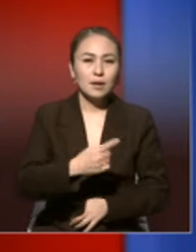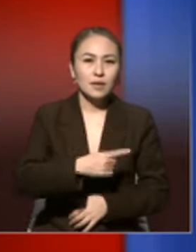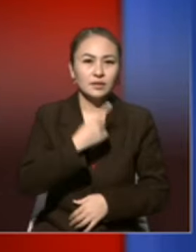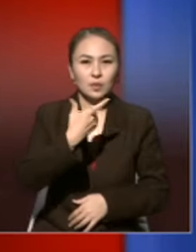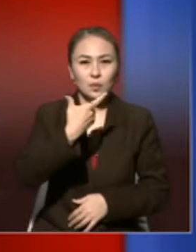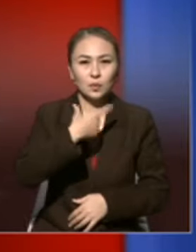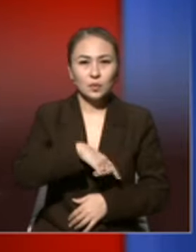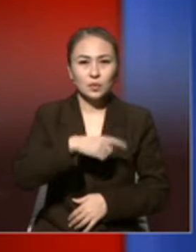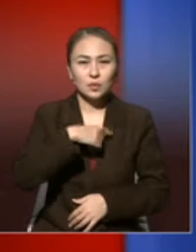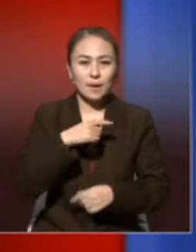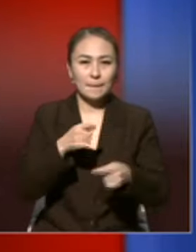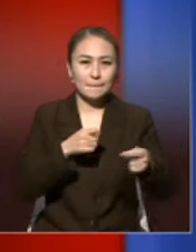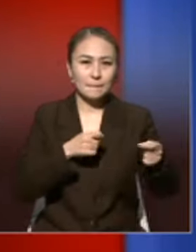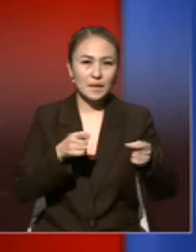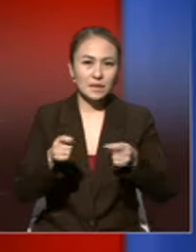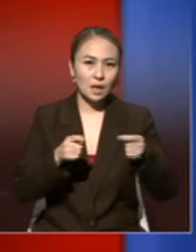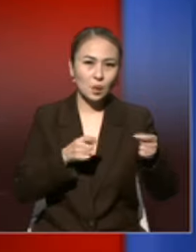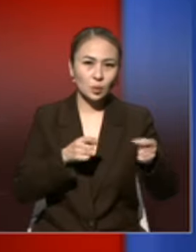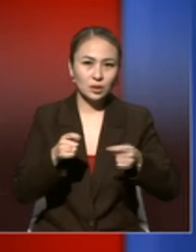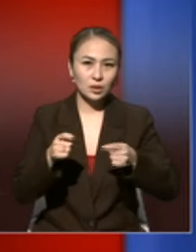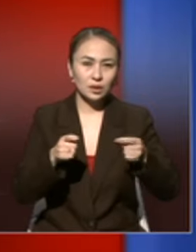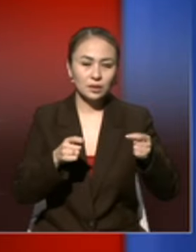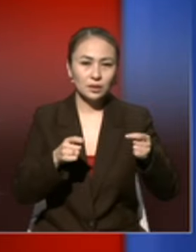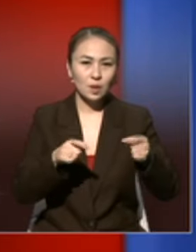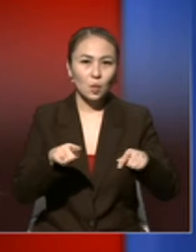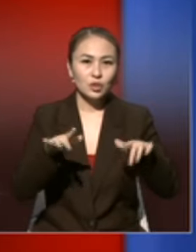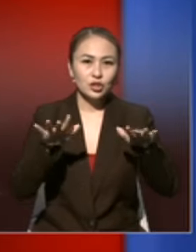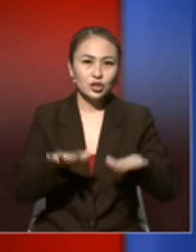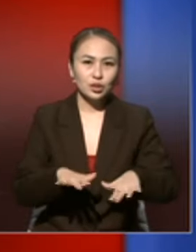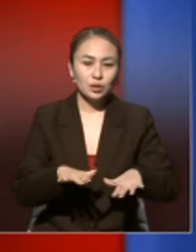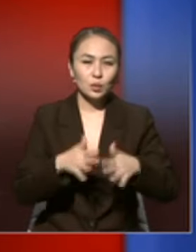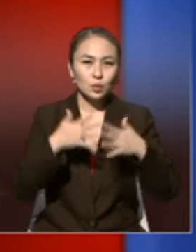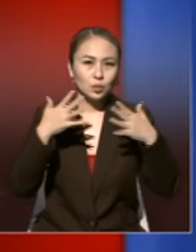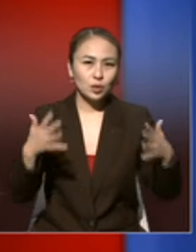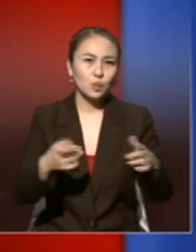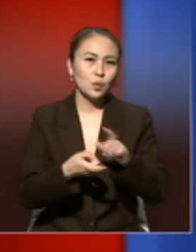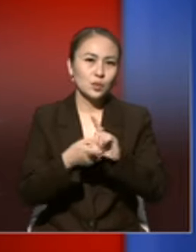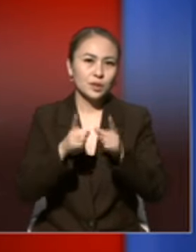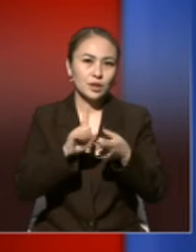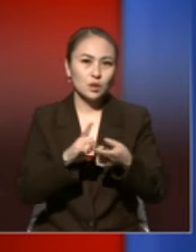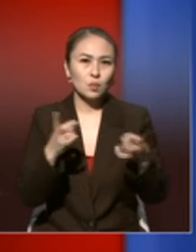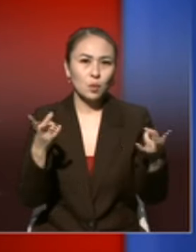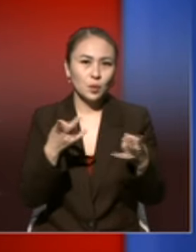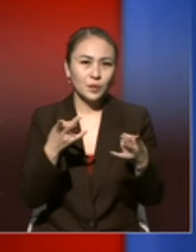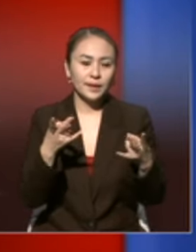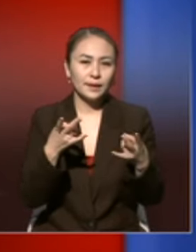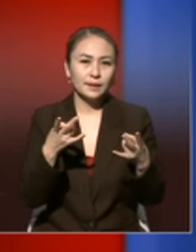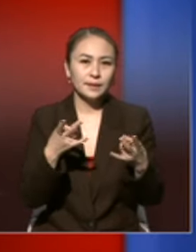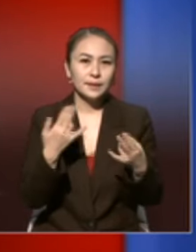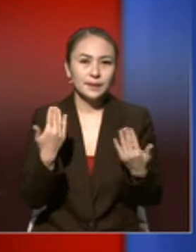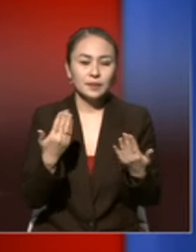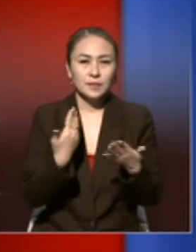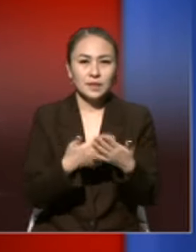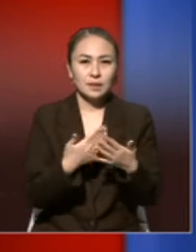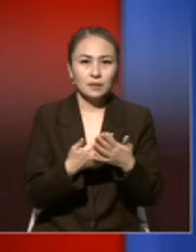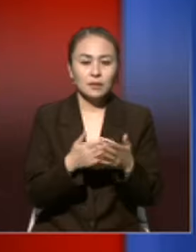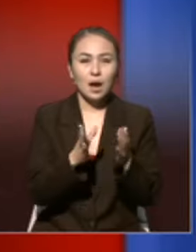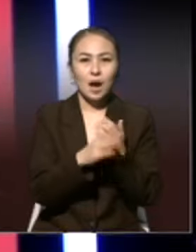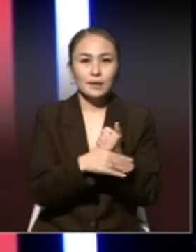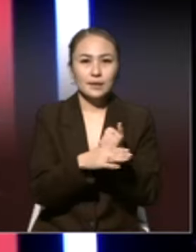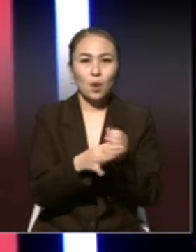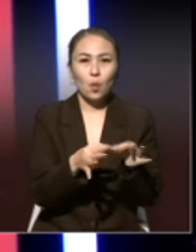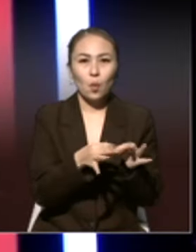өзі басқаруда негізі осы жүйеде үлкен өзгеріс болу керек. Енді міне қараңызшы, міне Атырау